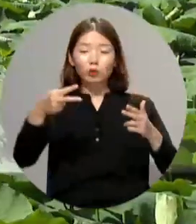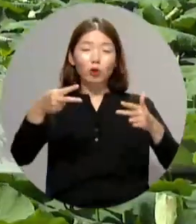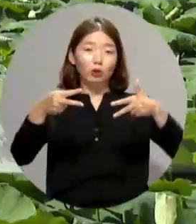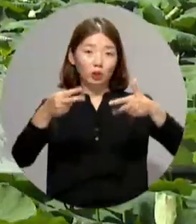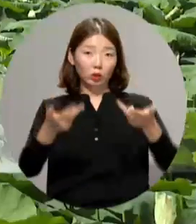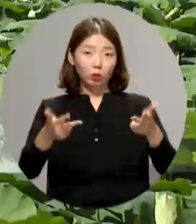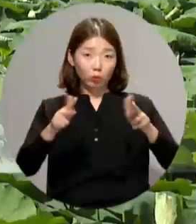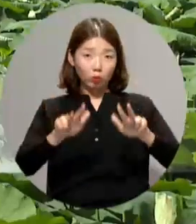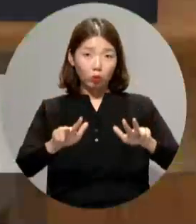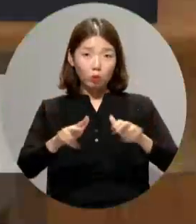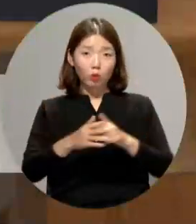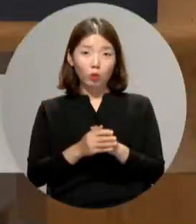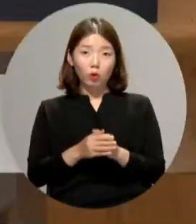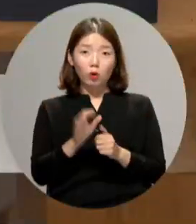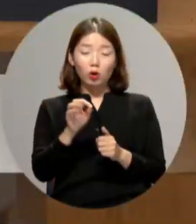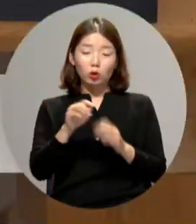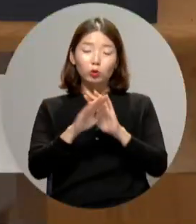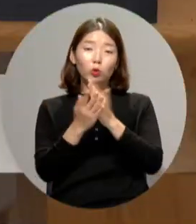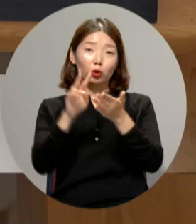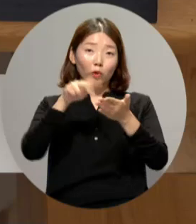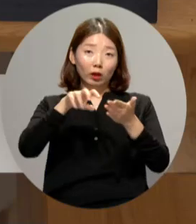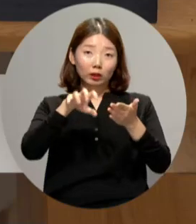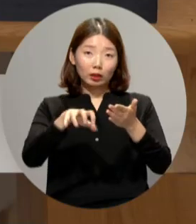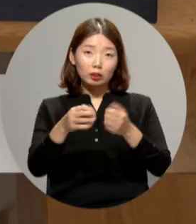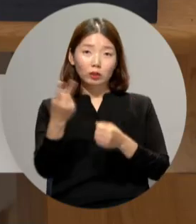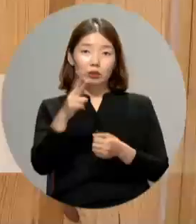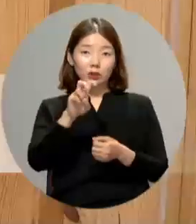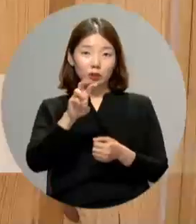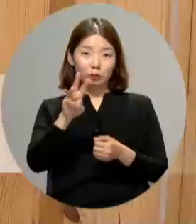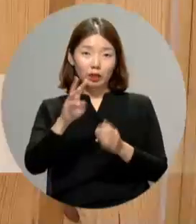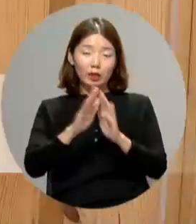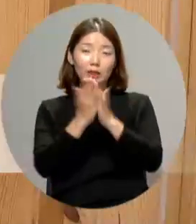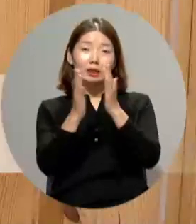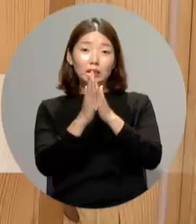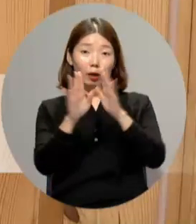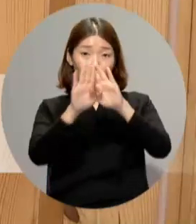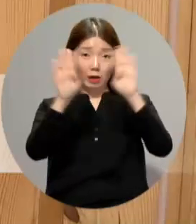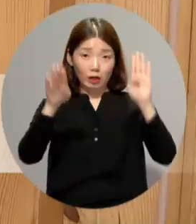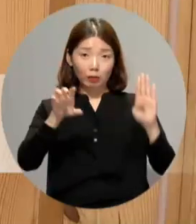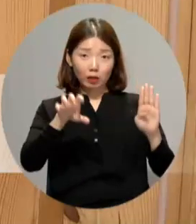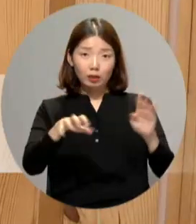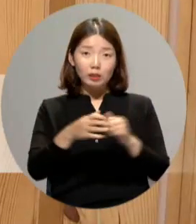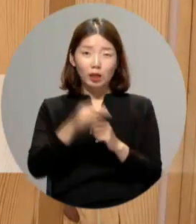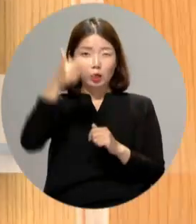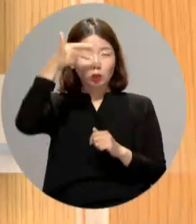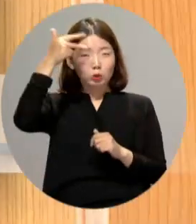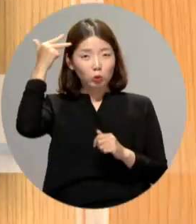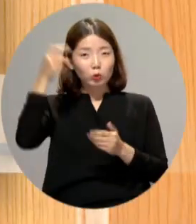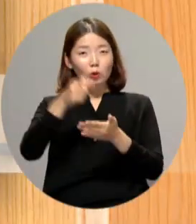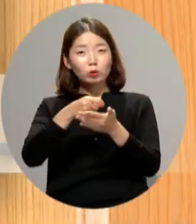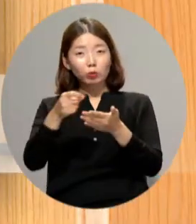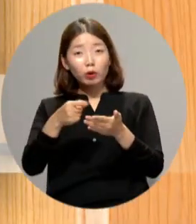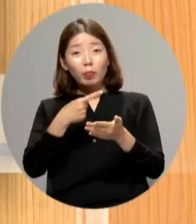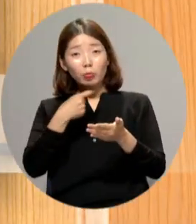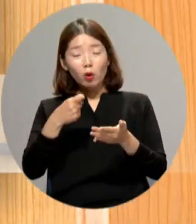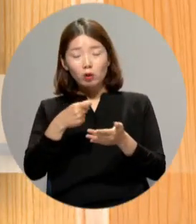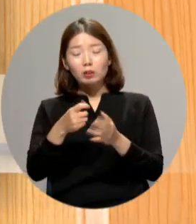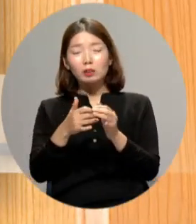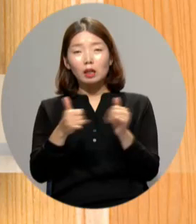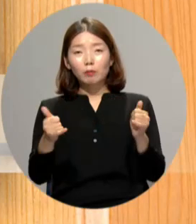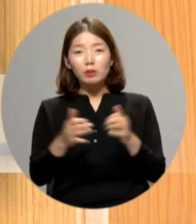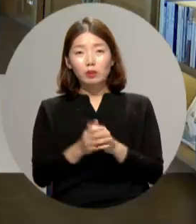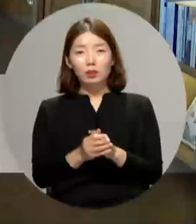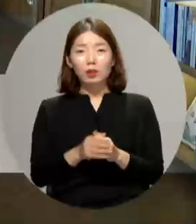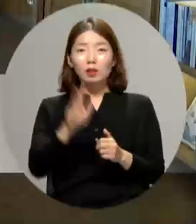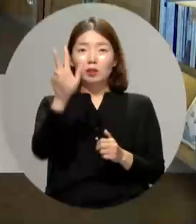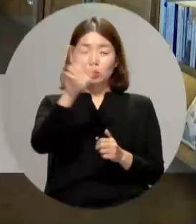내 연화정 도서관에서 열리는 2023 전주 책회에는 조선직업실록 정명석 작가 등